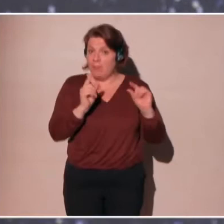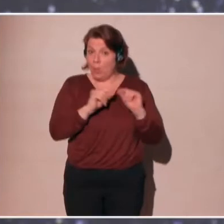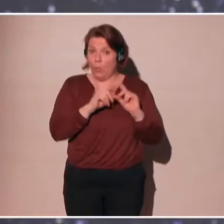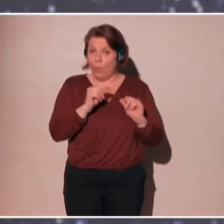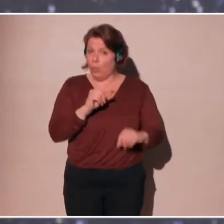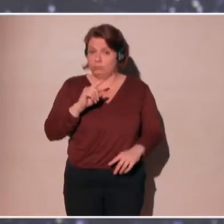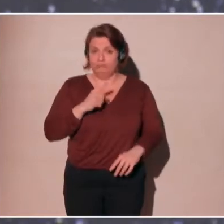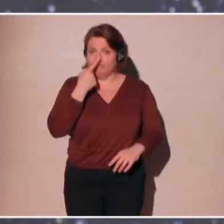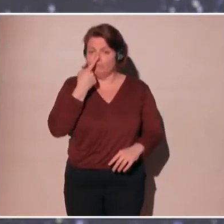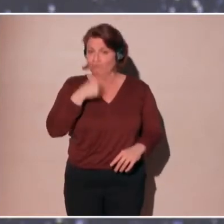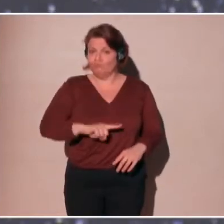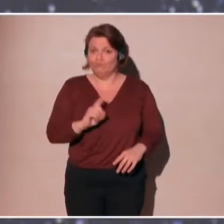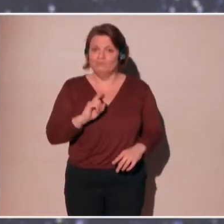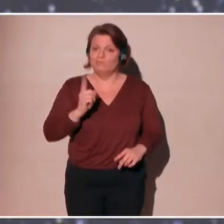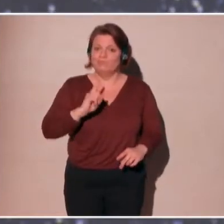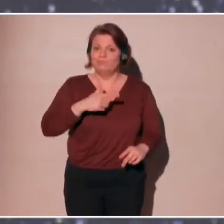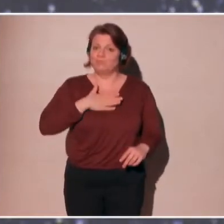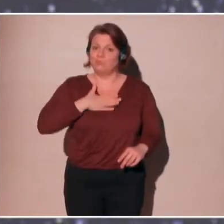réalité? Eh bien, je crains que non.